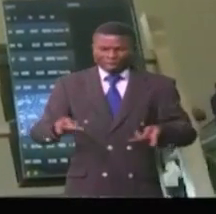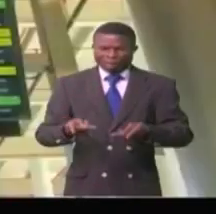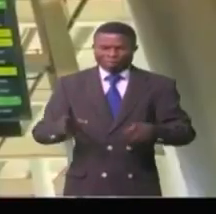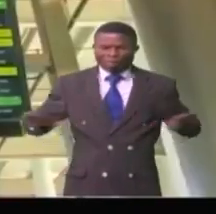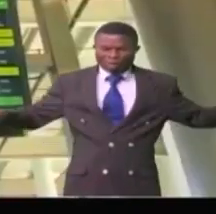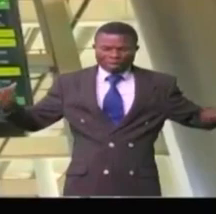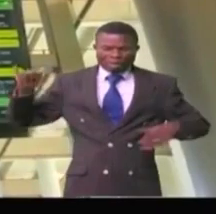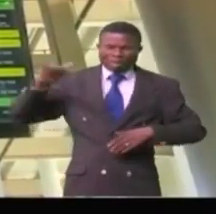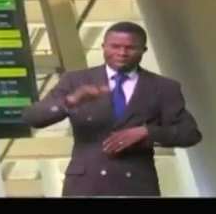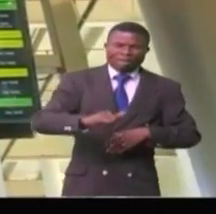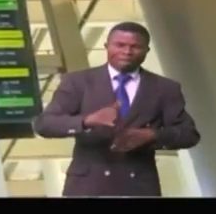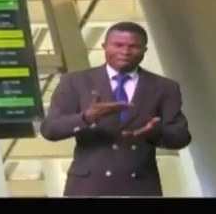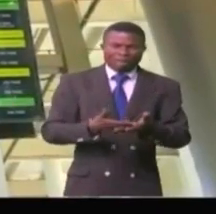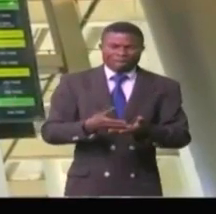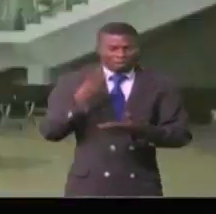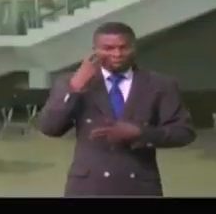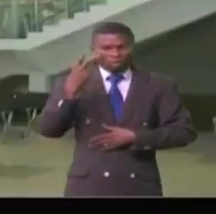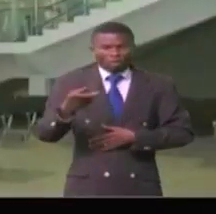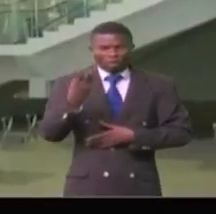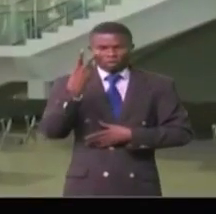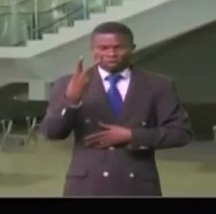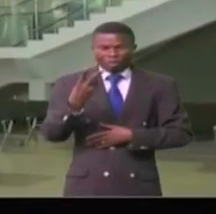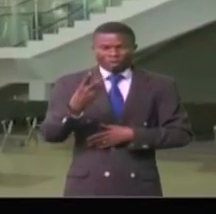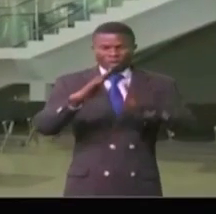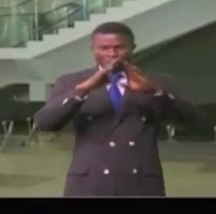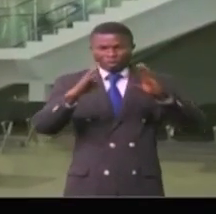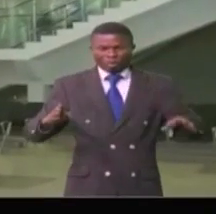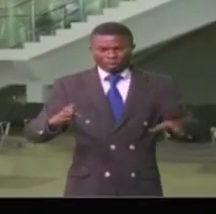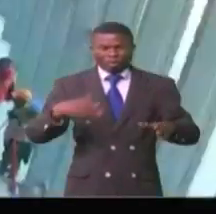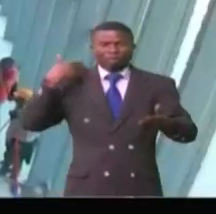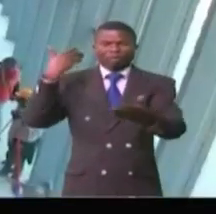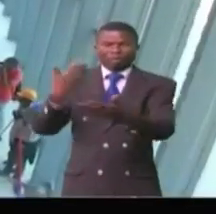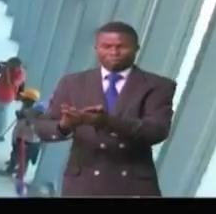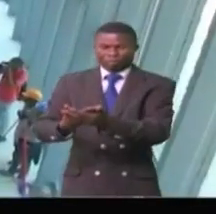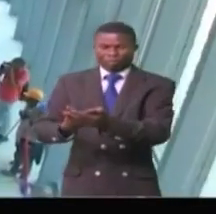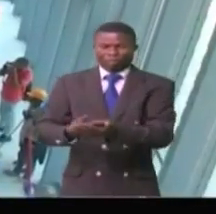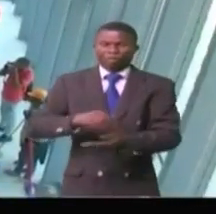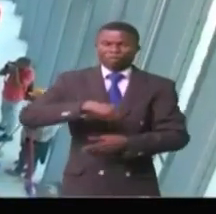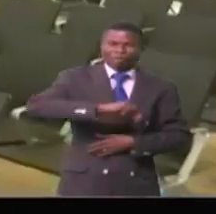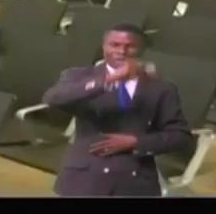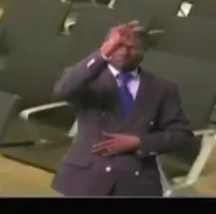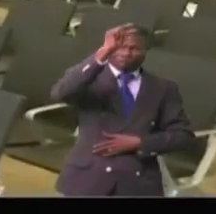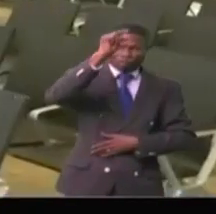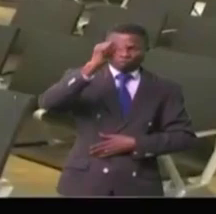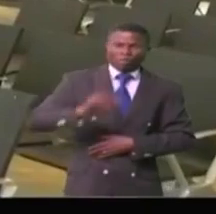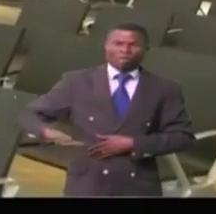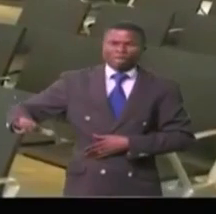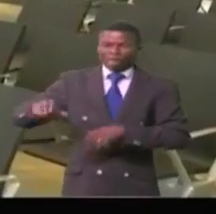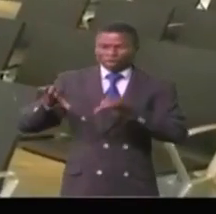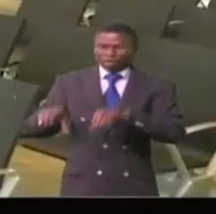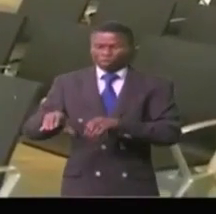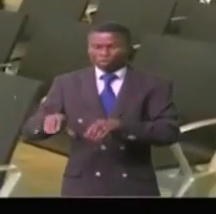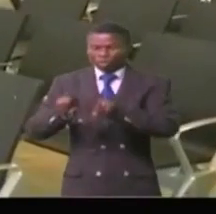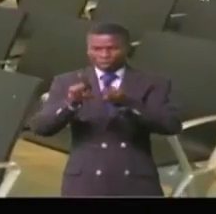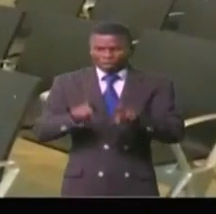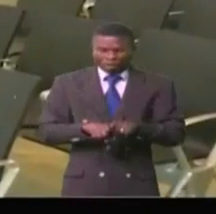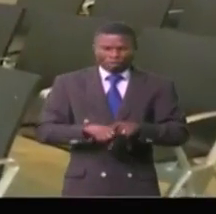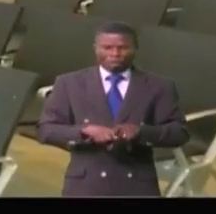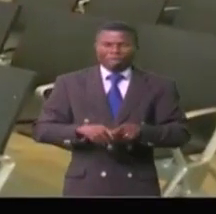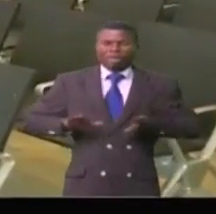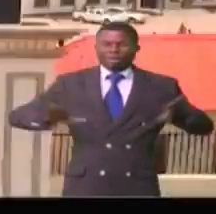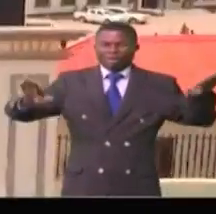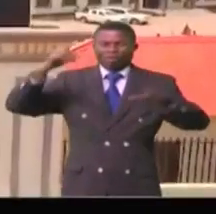l'aérogare. Dans les halls, l'on trouve deux dispositifs, les arrivées et départs pour les nationaux et les mêmes dispositifs pour les